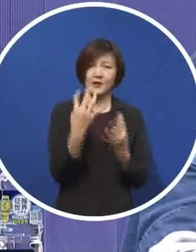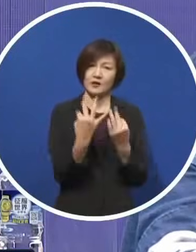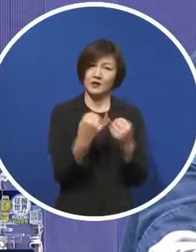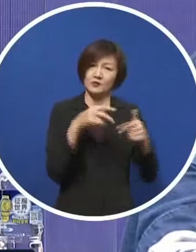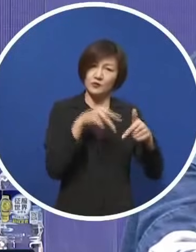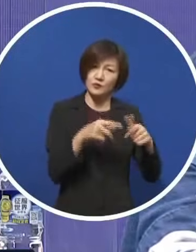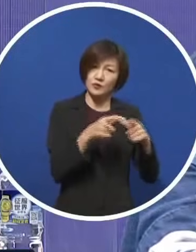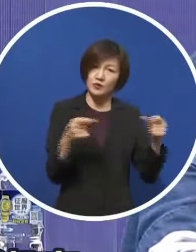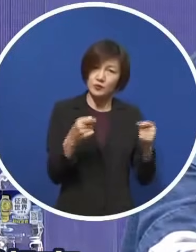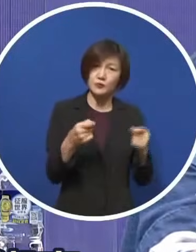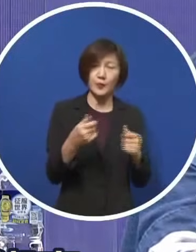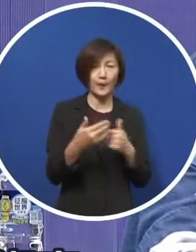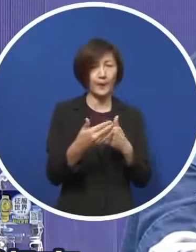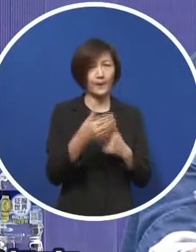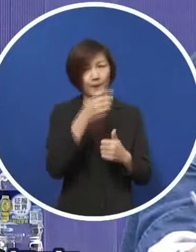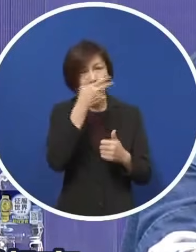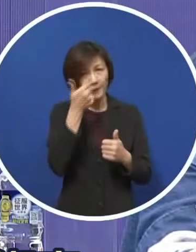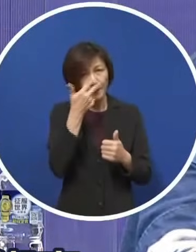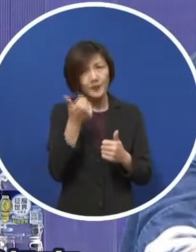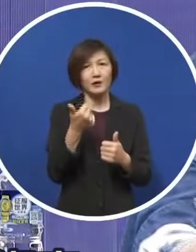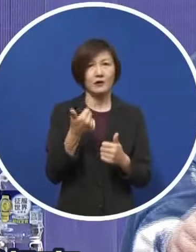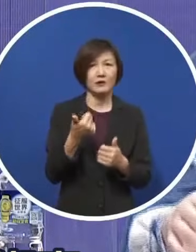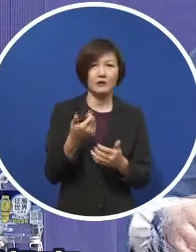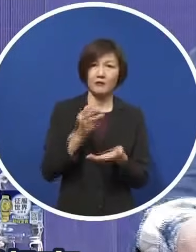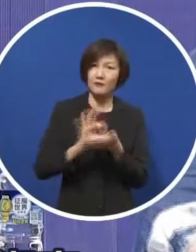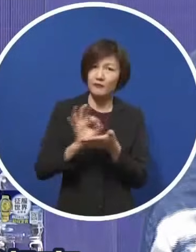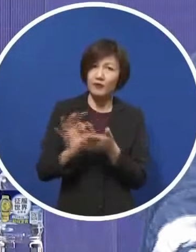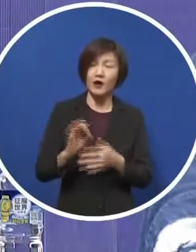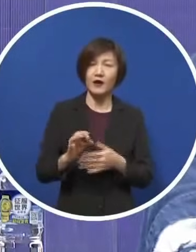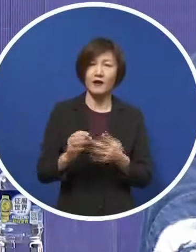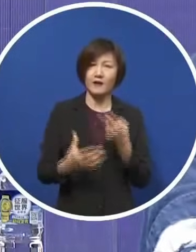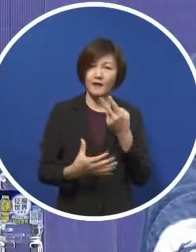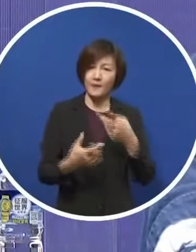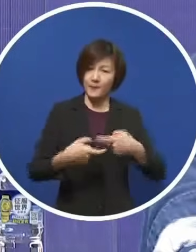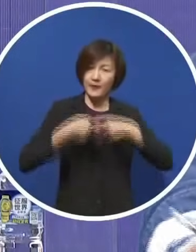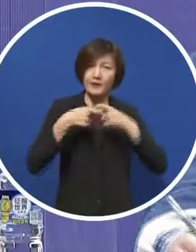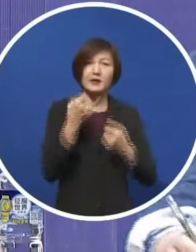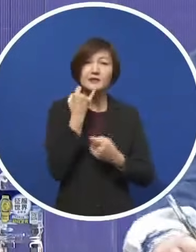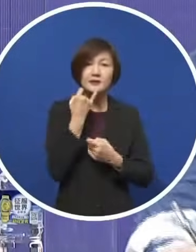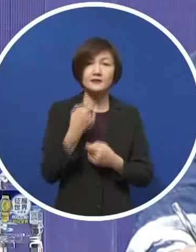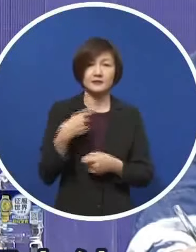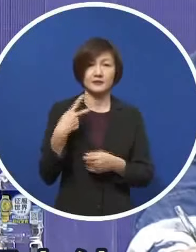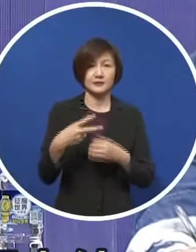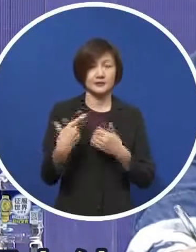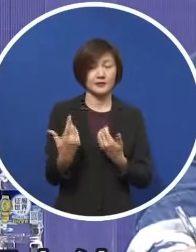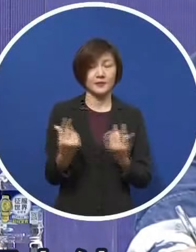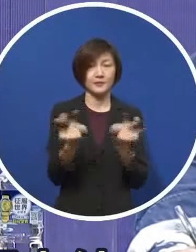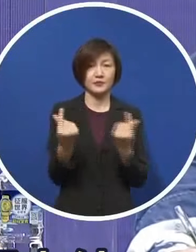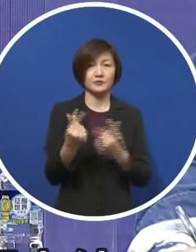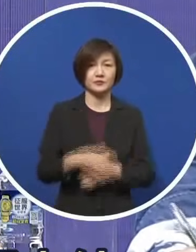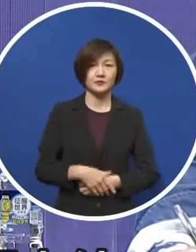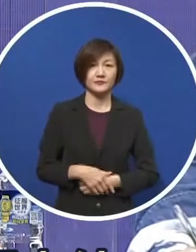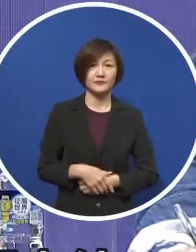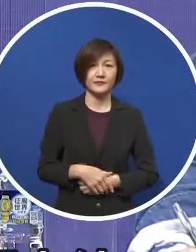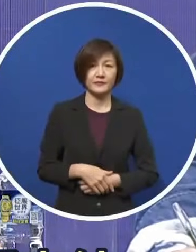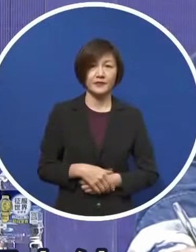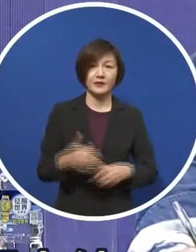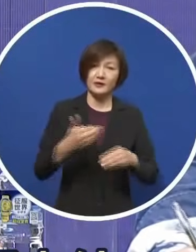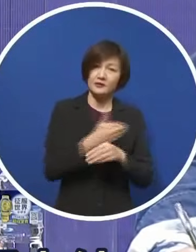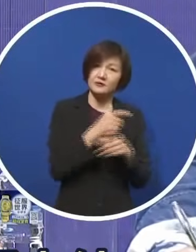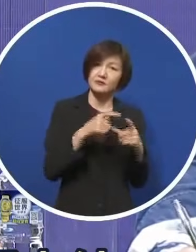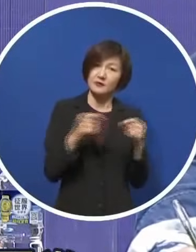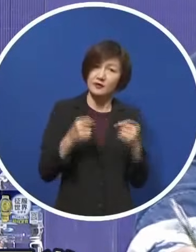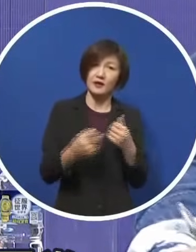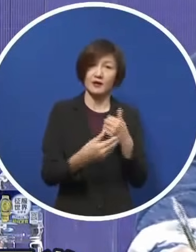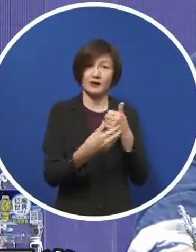更好用，所以我们也开放了共同绑定扩大支付工具，包括可以绑定信用卡、电子